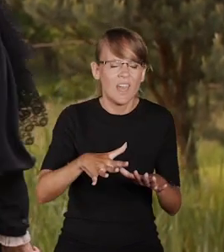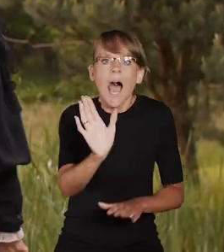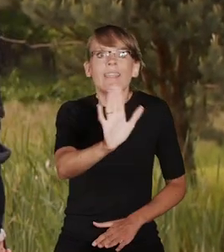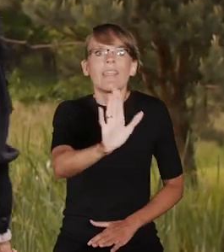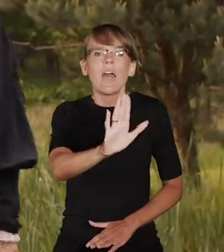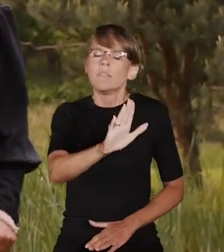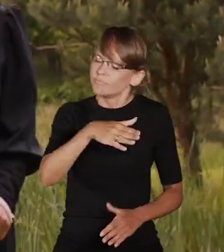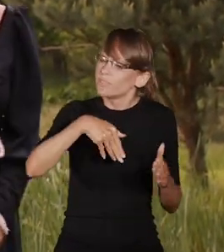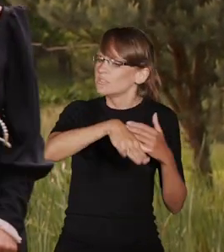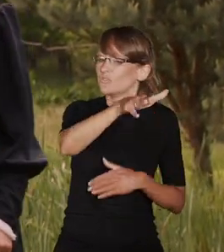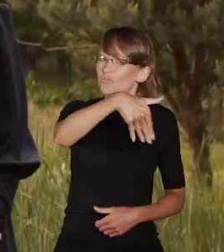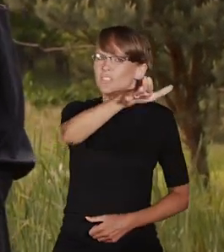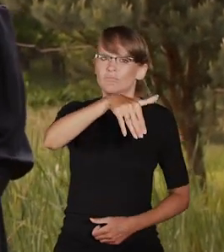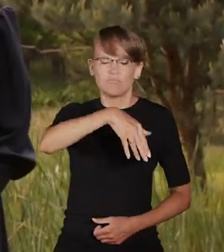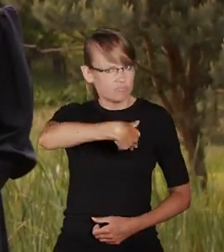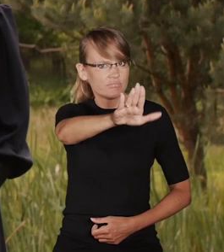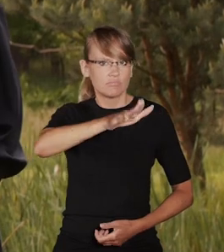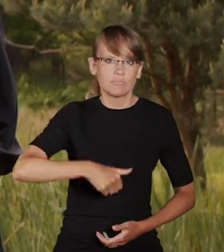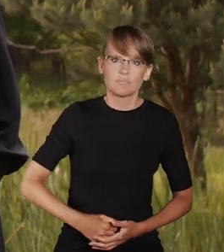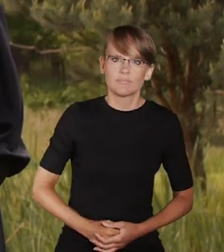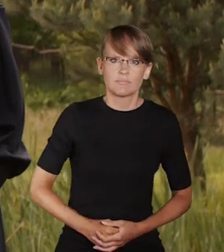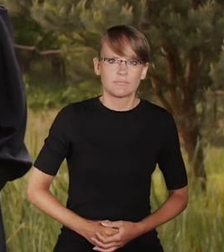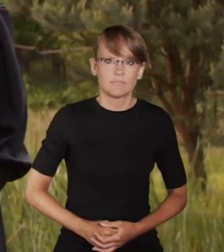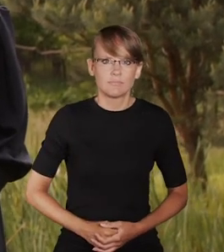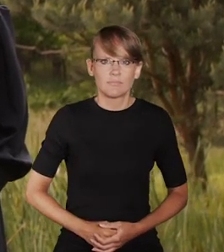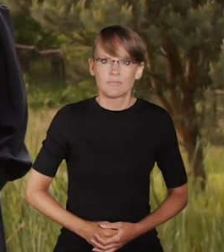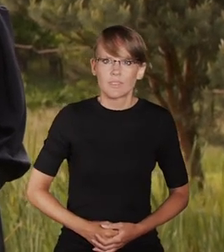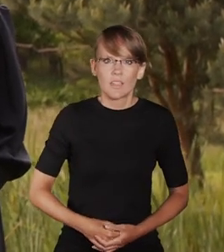pan? Zaczekaj.